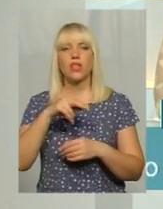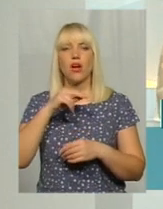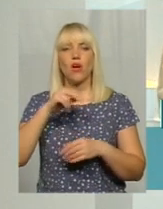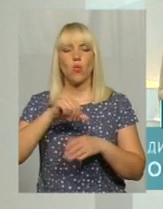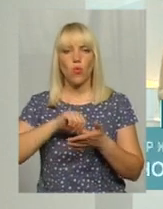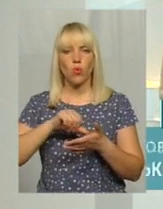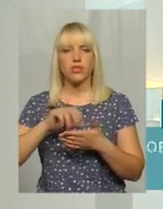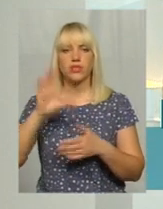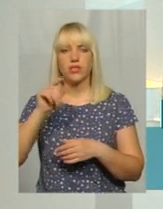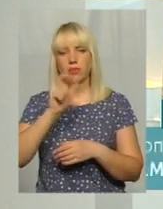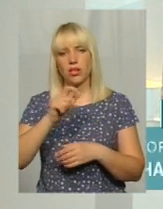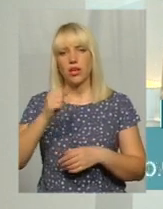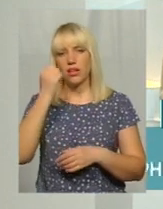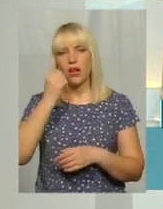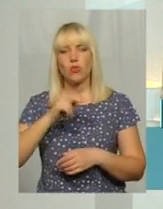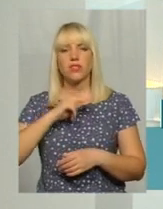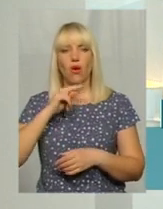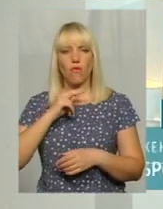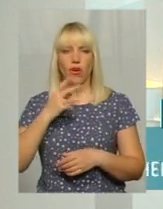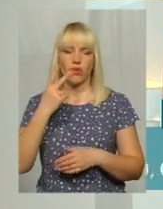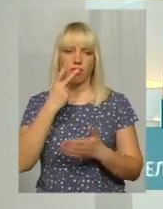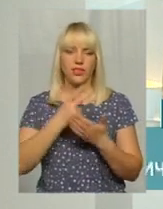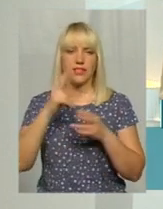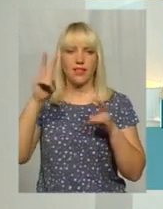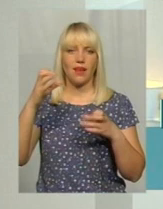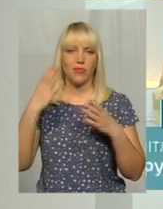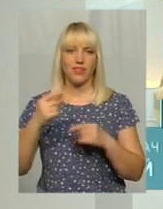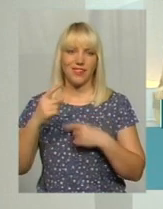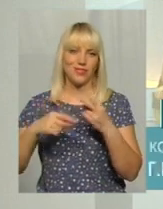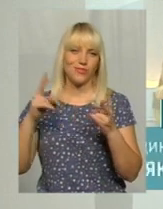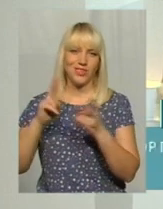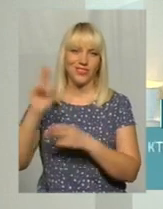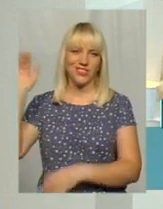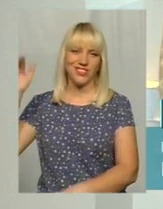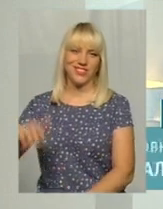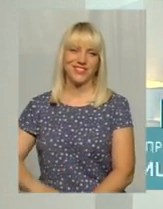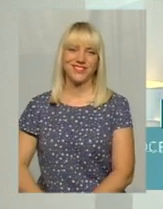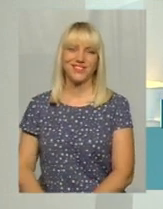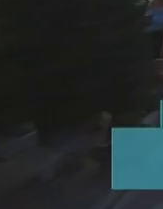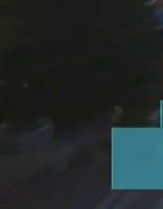Дякую. Усім глядачам дякую за увагу. Ви дивились тему дня. Побачимось уже невдовзі.